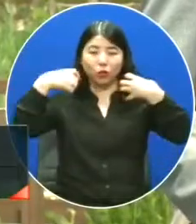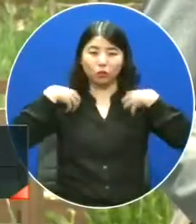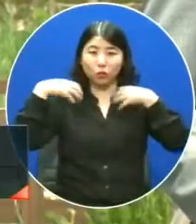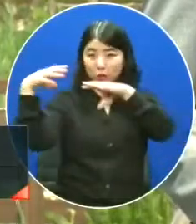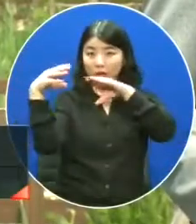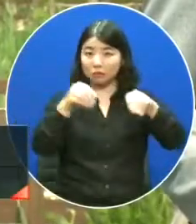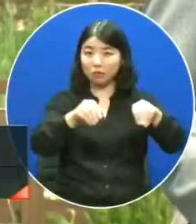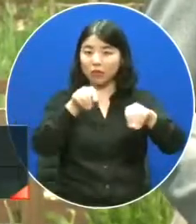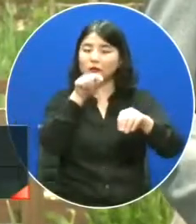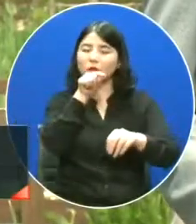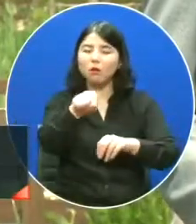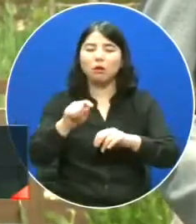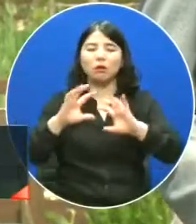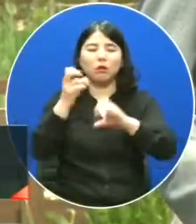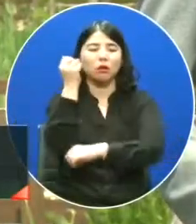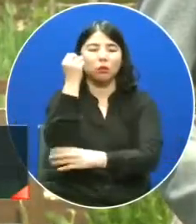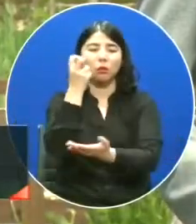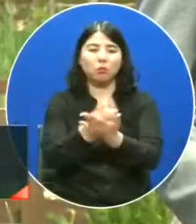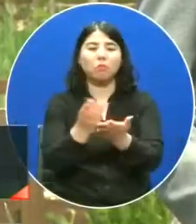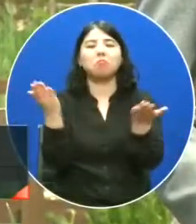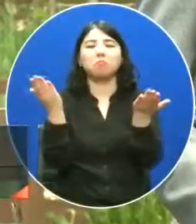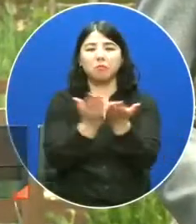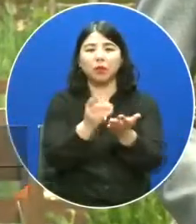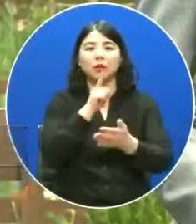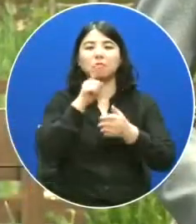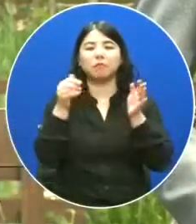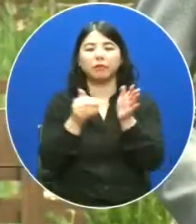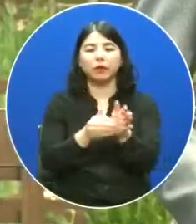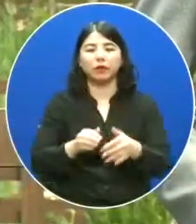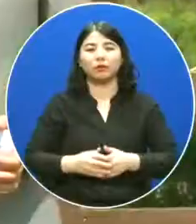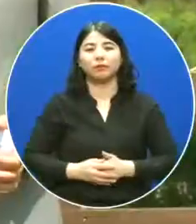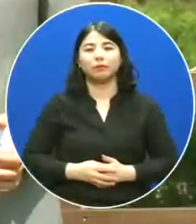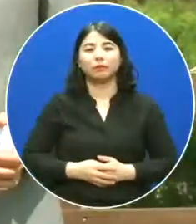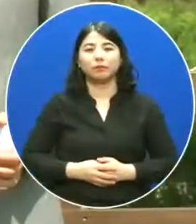금지 조치는 헌법에 합치된다는 판결을 내렸습니다.